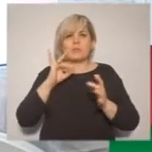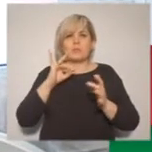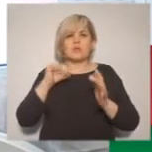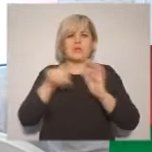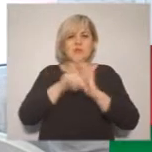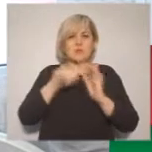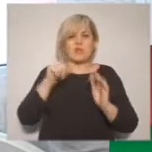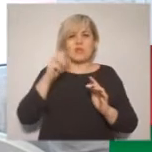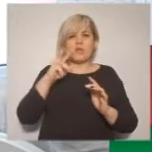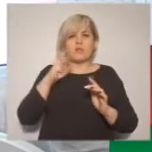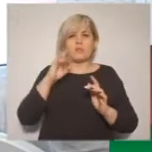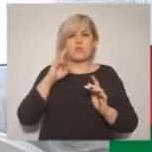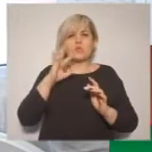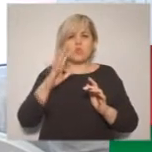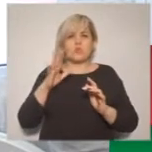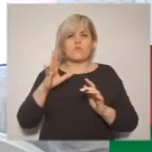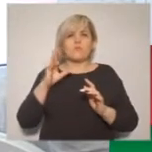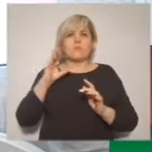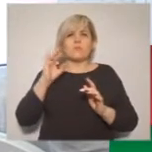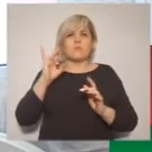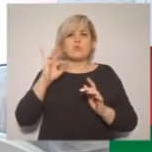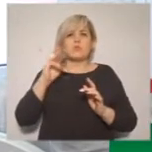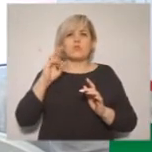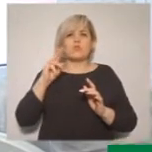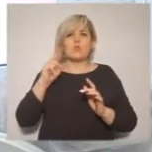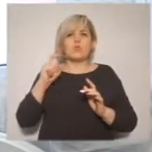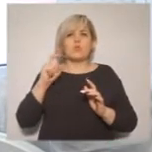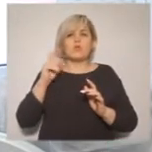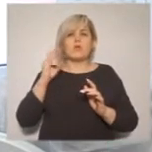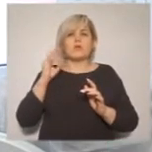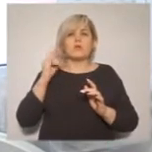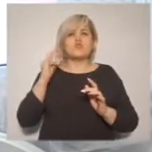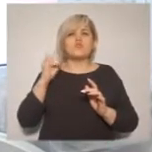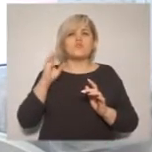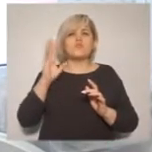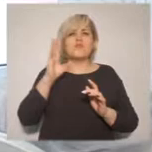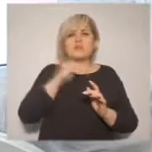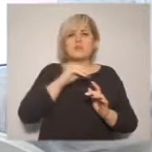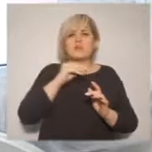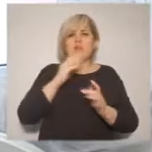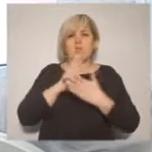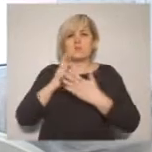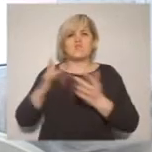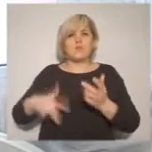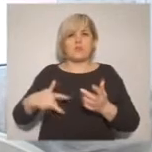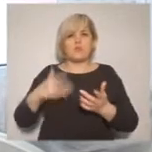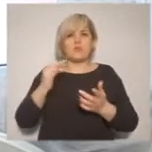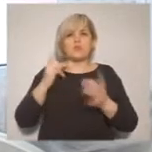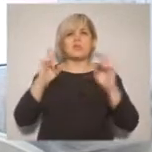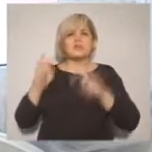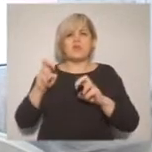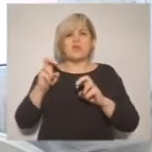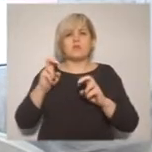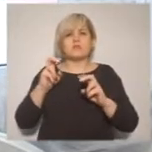печени, они начинают распадаться. Это чужеродный материал, это белок чужеродный. Естественно, это аллергический удар по